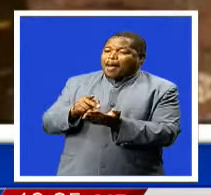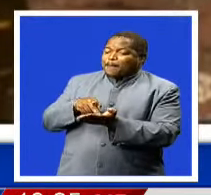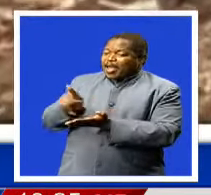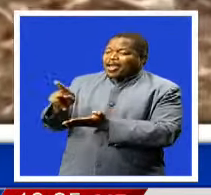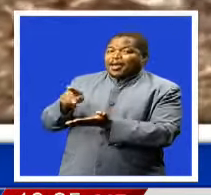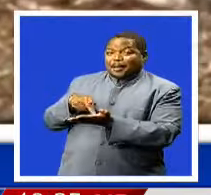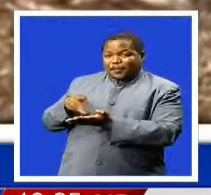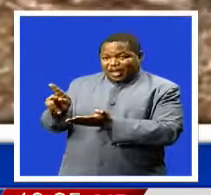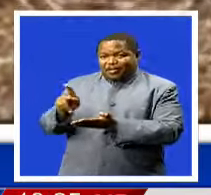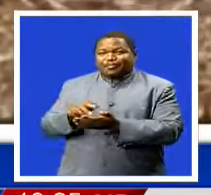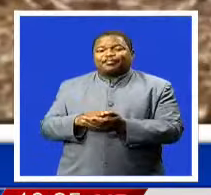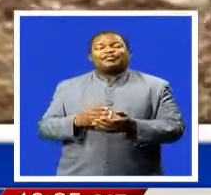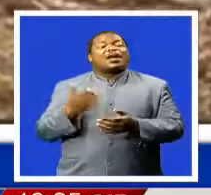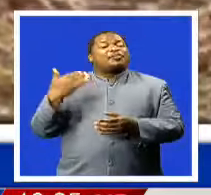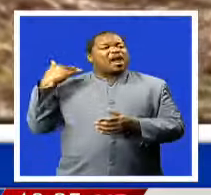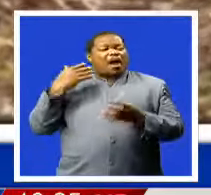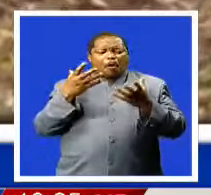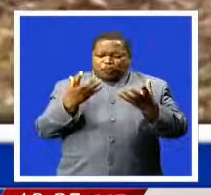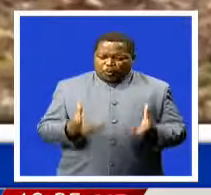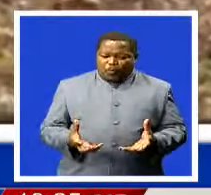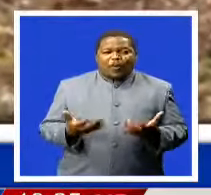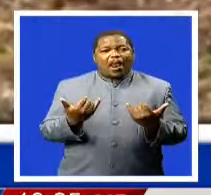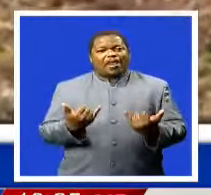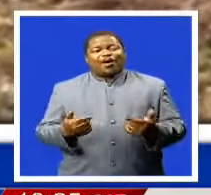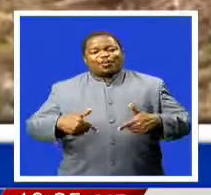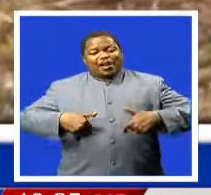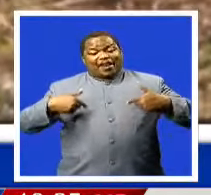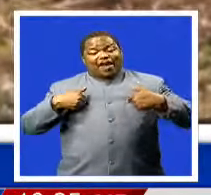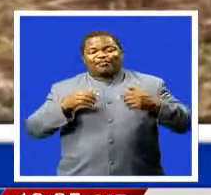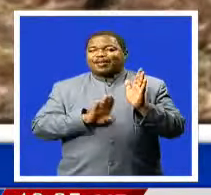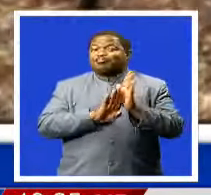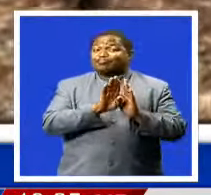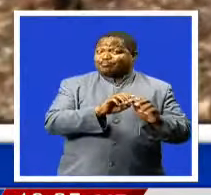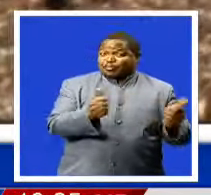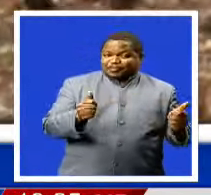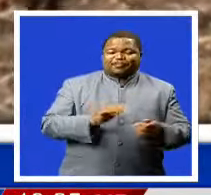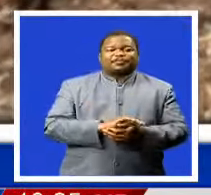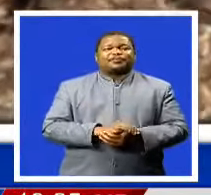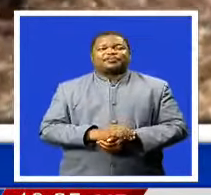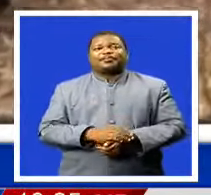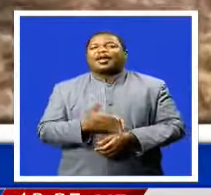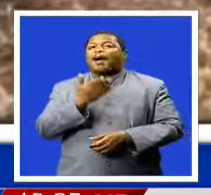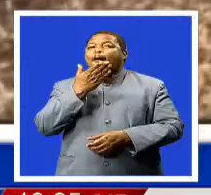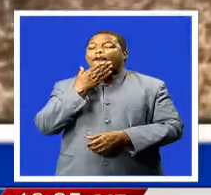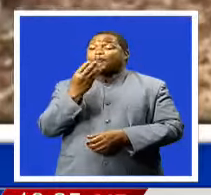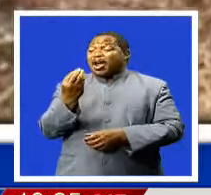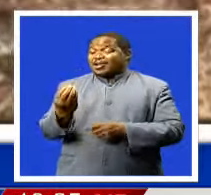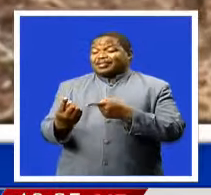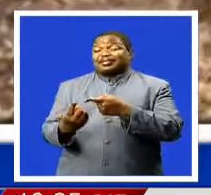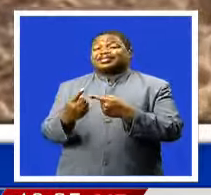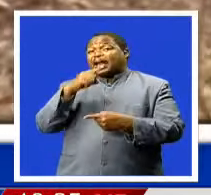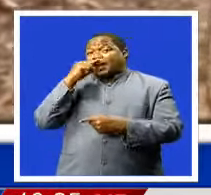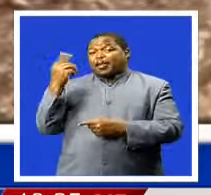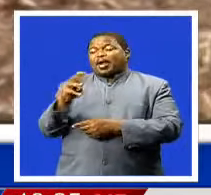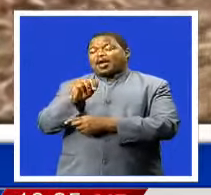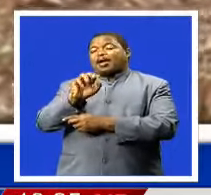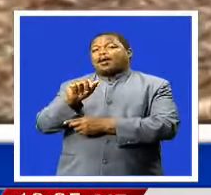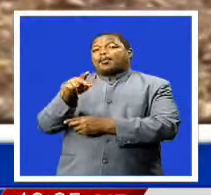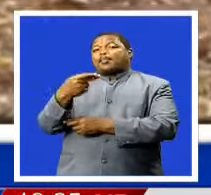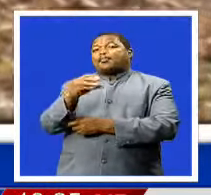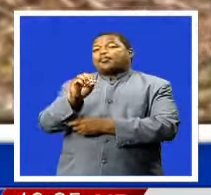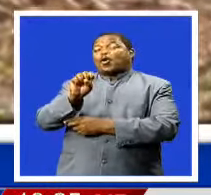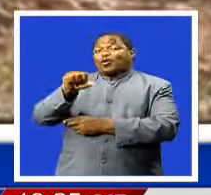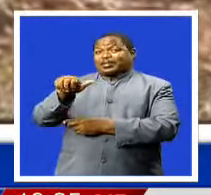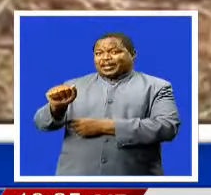lesingokona namhla. Menzi Maphosa lo wangenela lolu hlelo ngemuva kokushiywa emhlabeni batali bakhe bonke uthi kuba ingcenye yalolu hlelo